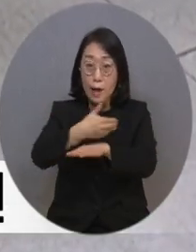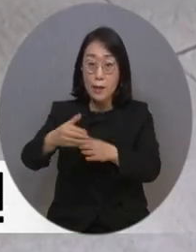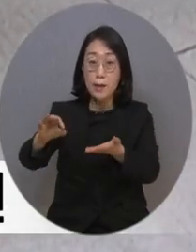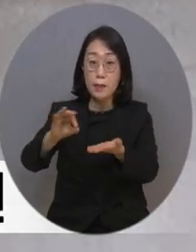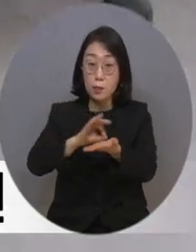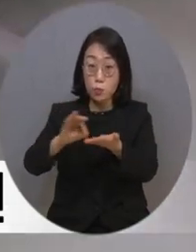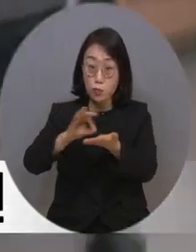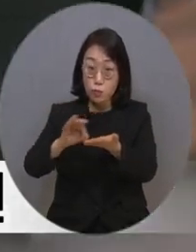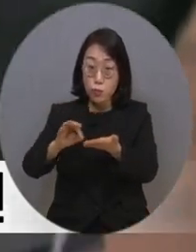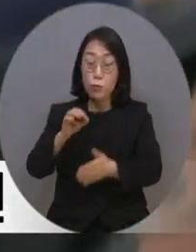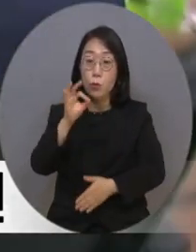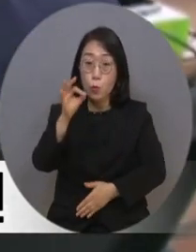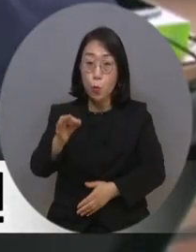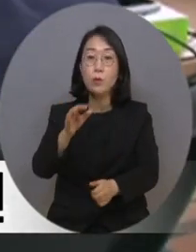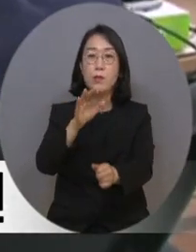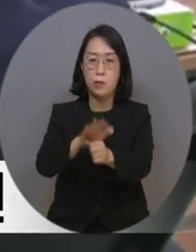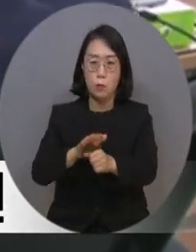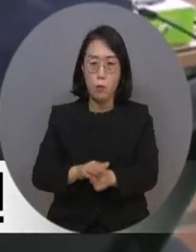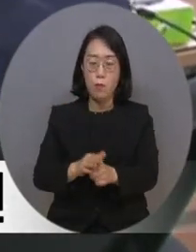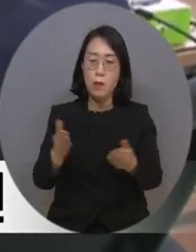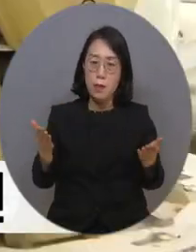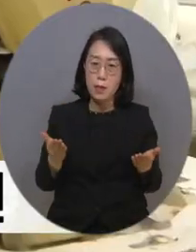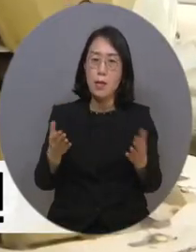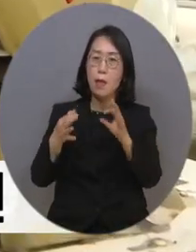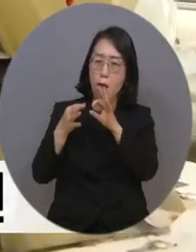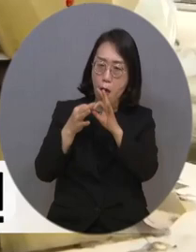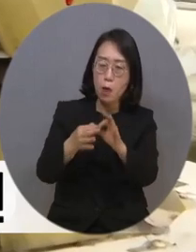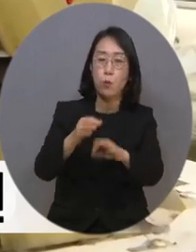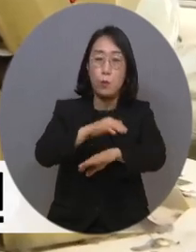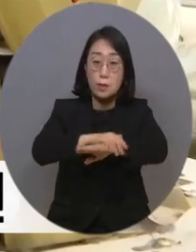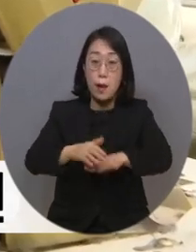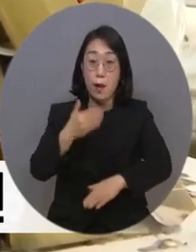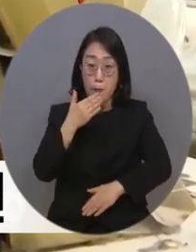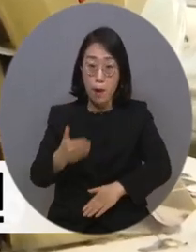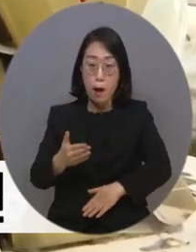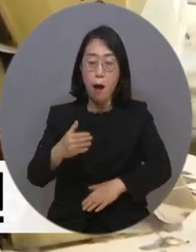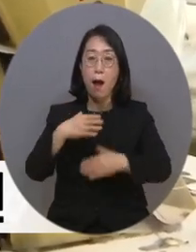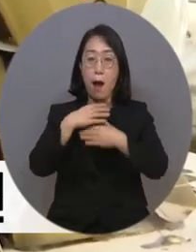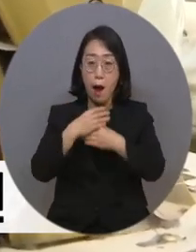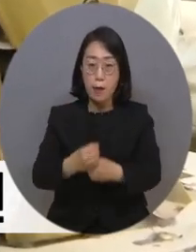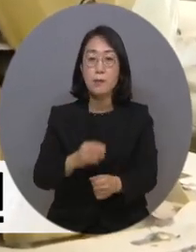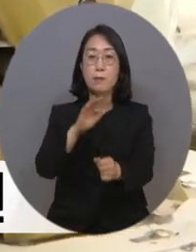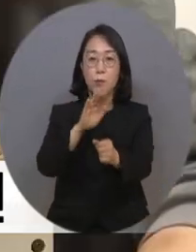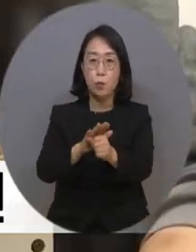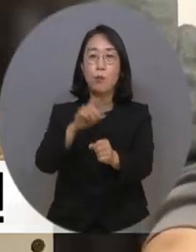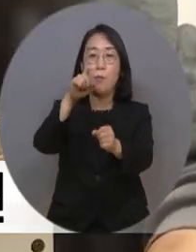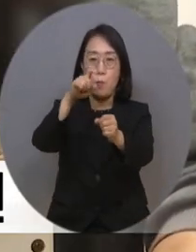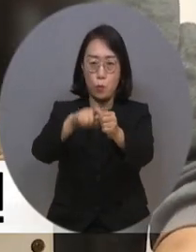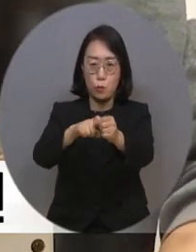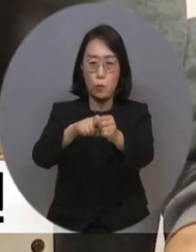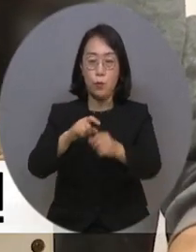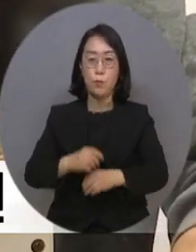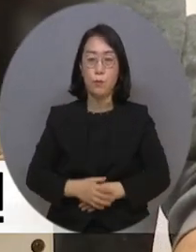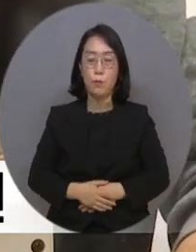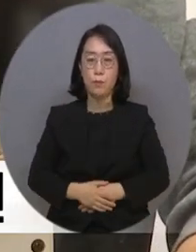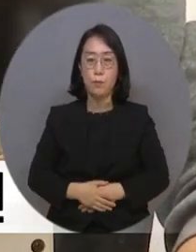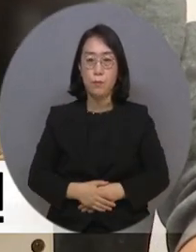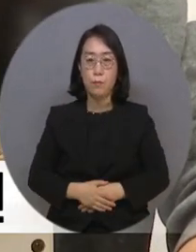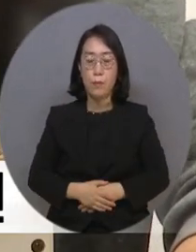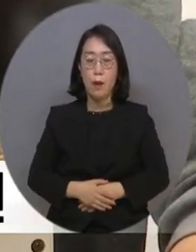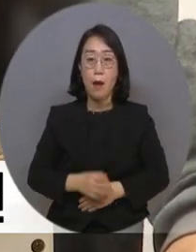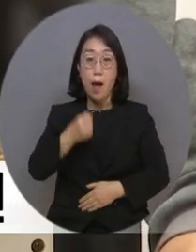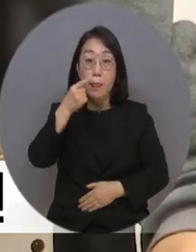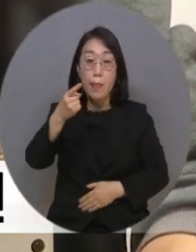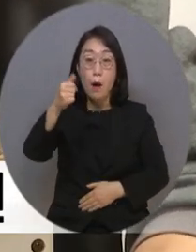비용을 지원함으로써 근로 의혹을 고취시키고 직업생활 안정화를 촉진시키는 것을 목표로 합니다